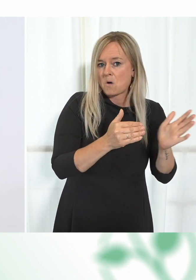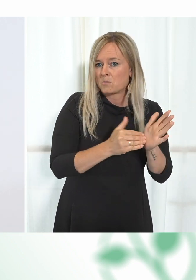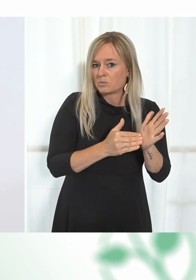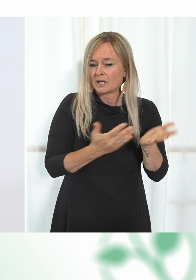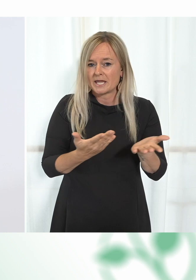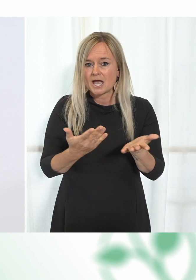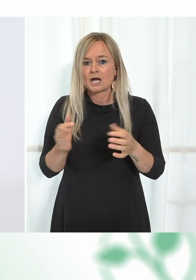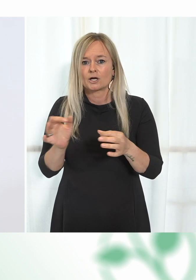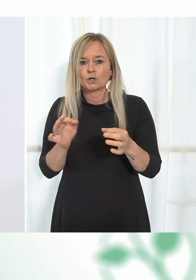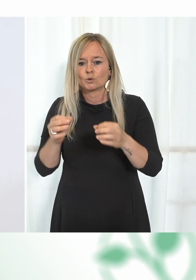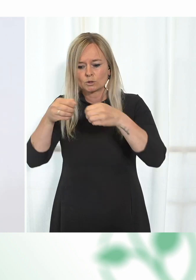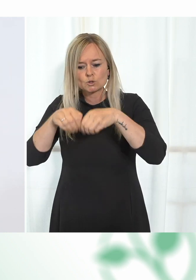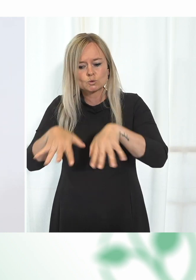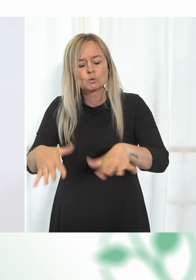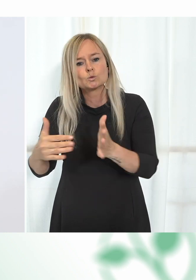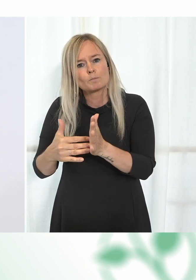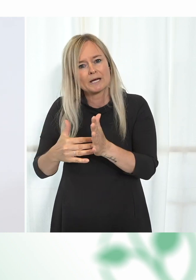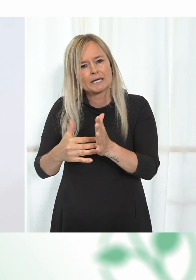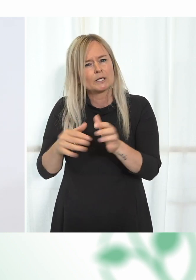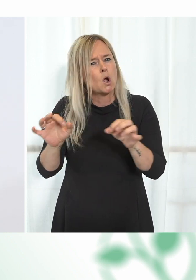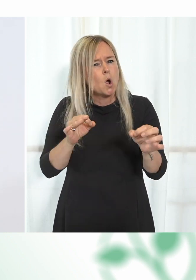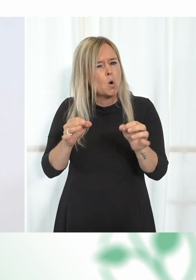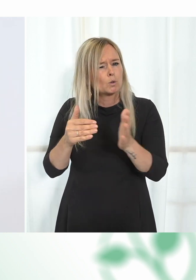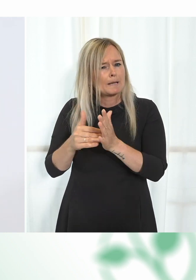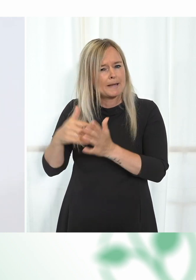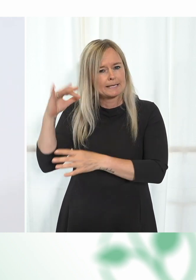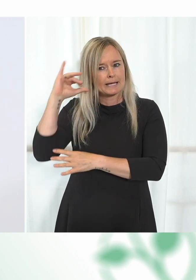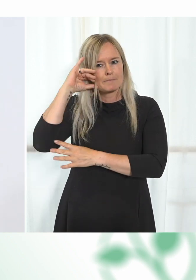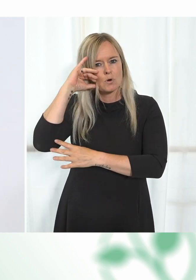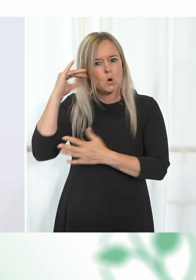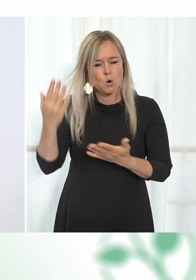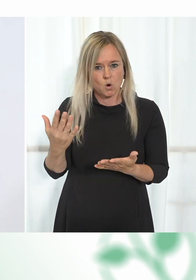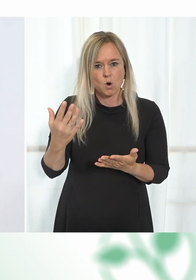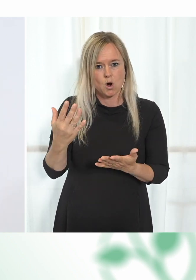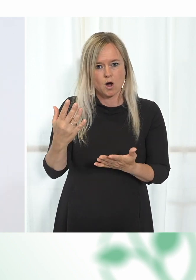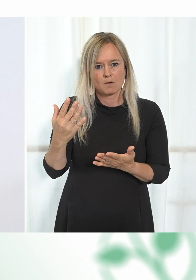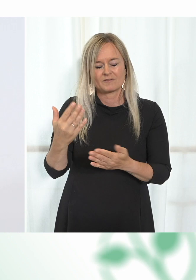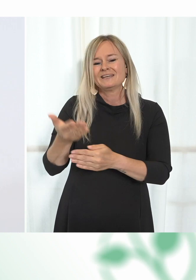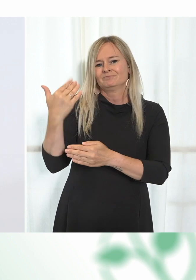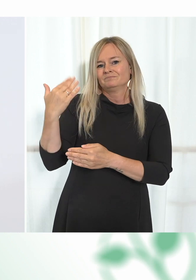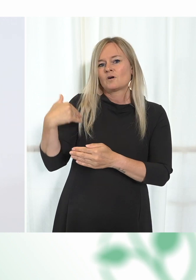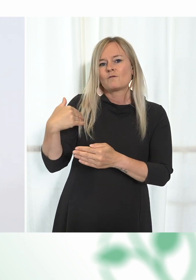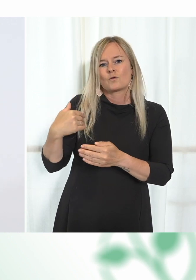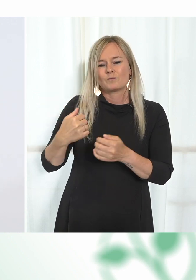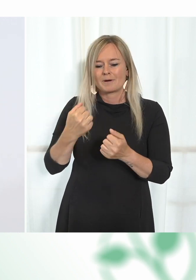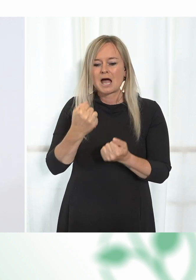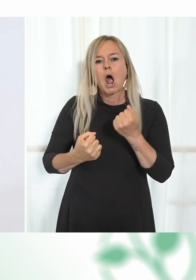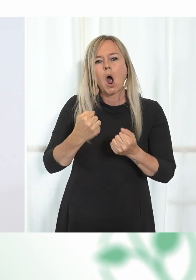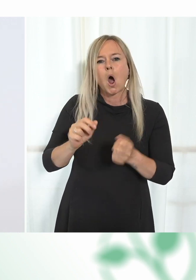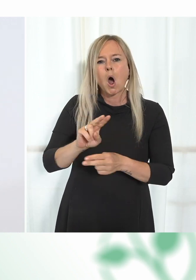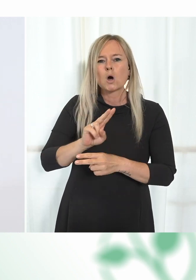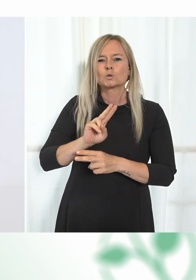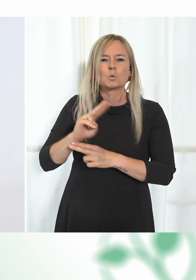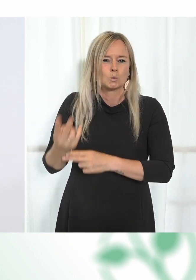Barrieren, aber auch Barrieren im Kopf, in der Wahrnehmung. Weil jemand irgendwann einmal nach meinem Autounfall in der Reha gemerkt hat, der junge Mann, der tut